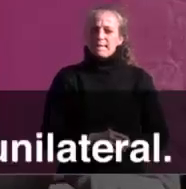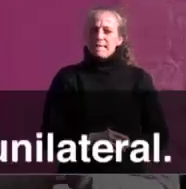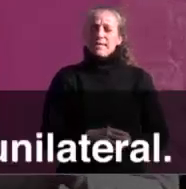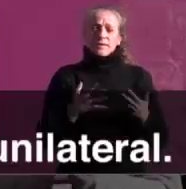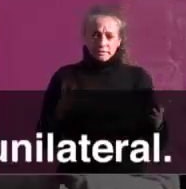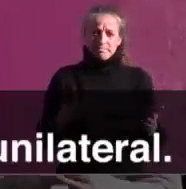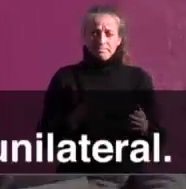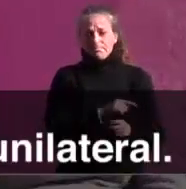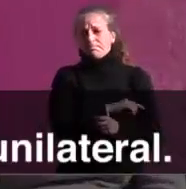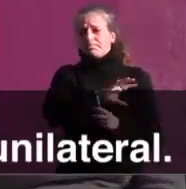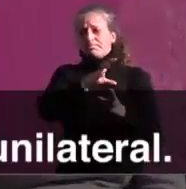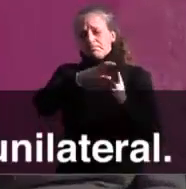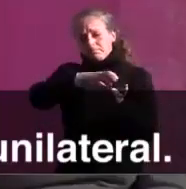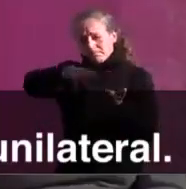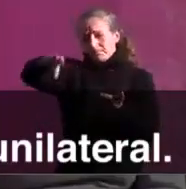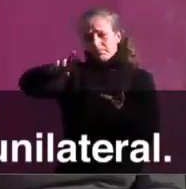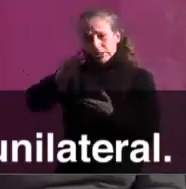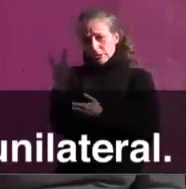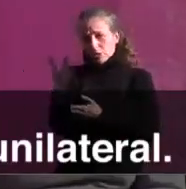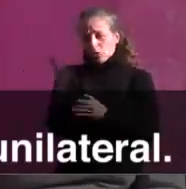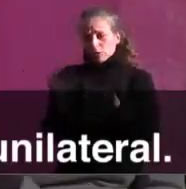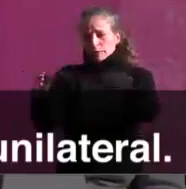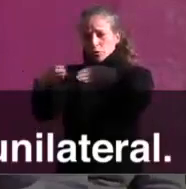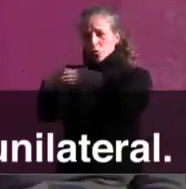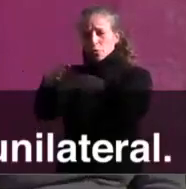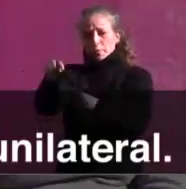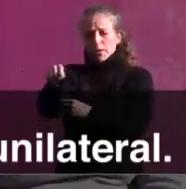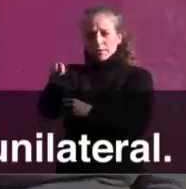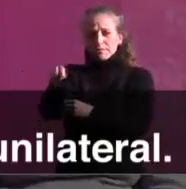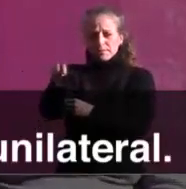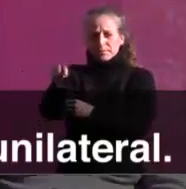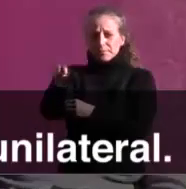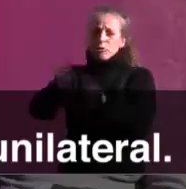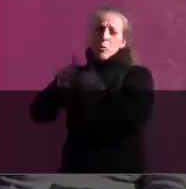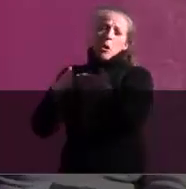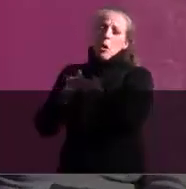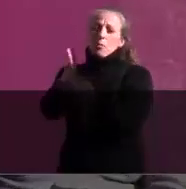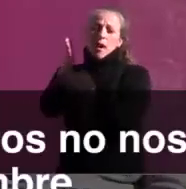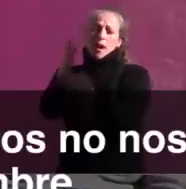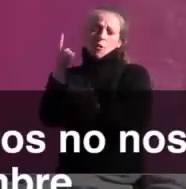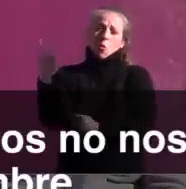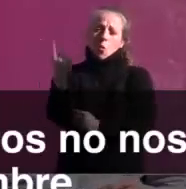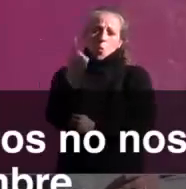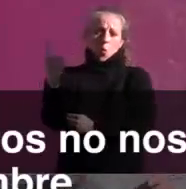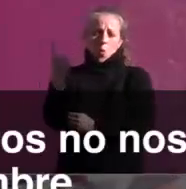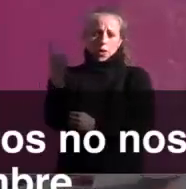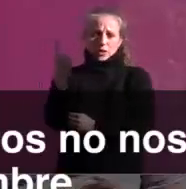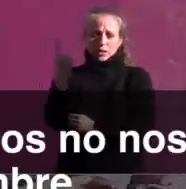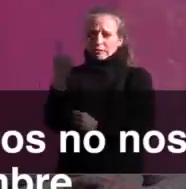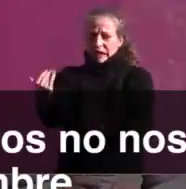I per l'altra banda, tenim el bloc de la via unilateral, el bloc